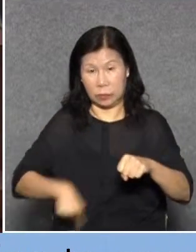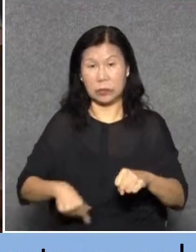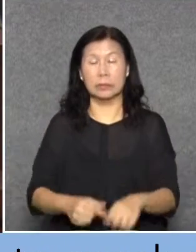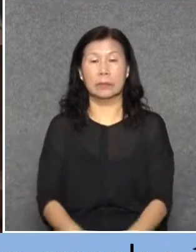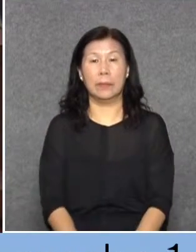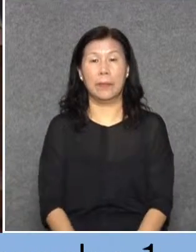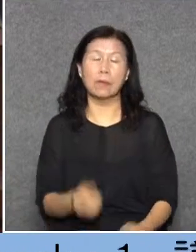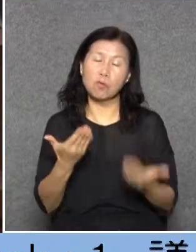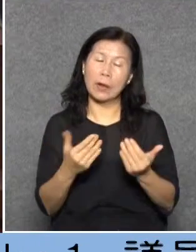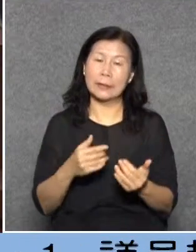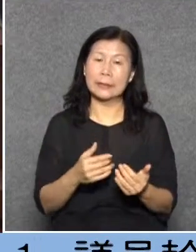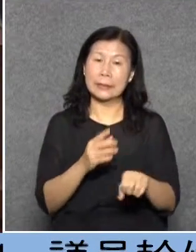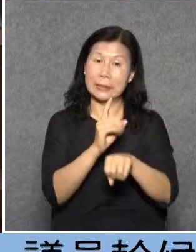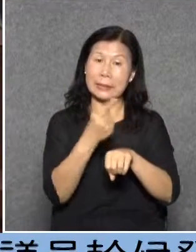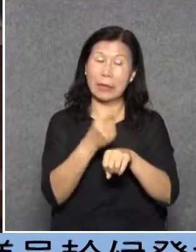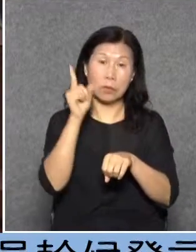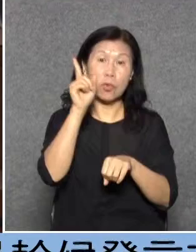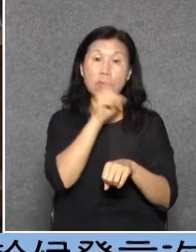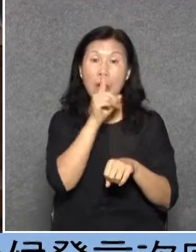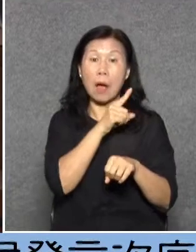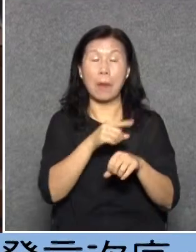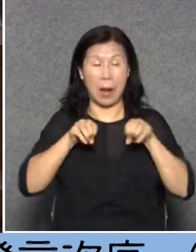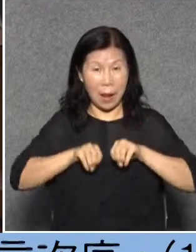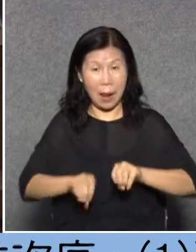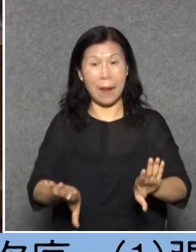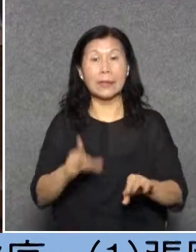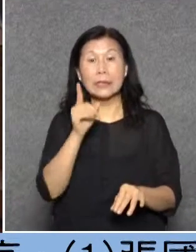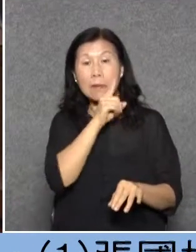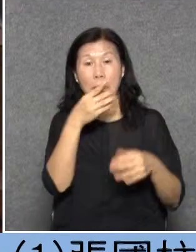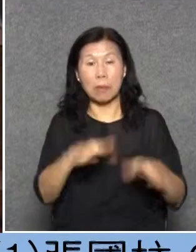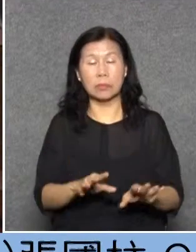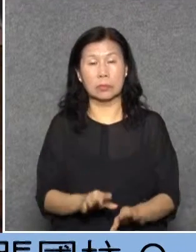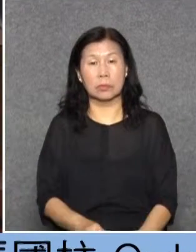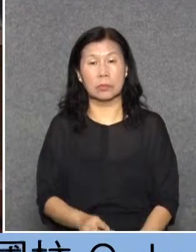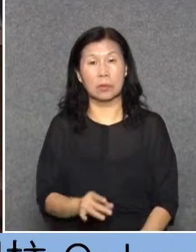是可以暫緩，好像上一個禮拜流會一樣，一個禮拜似乎這個禮拜都不是